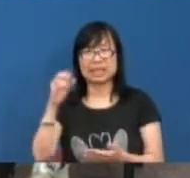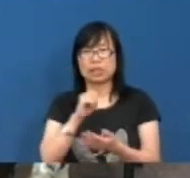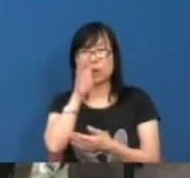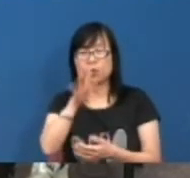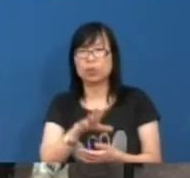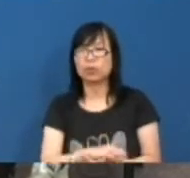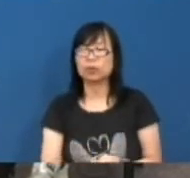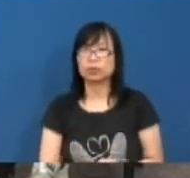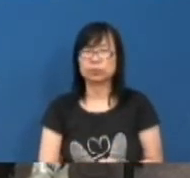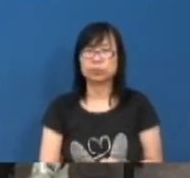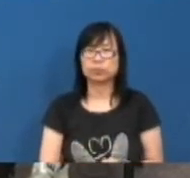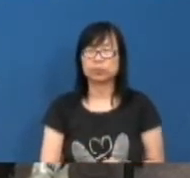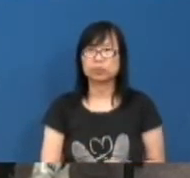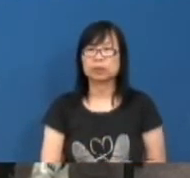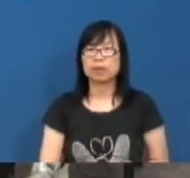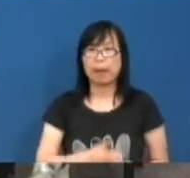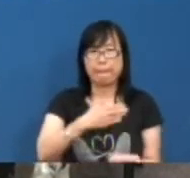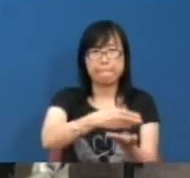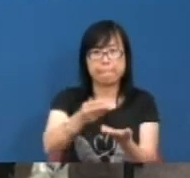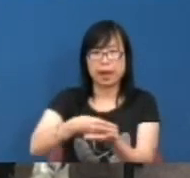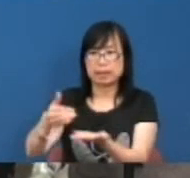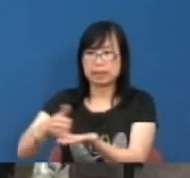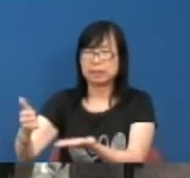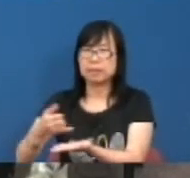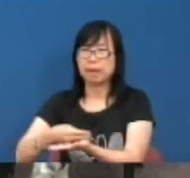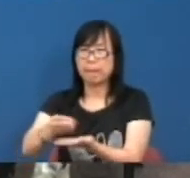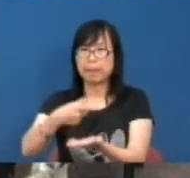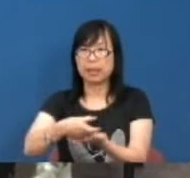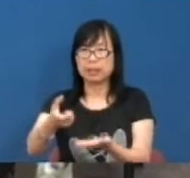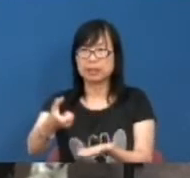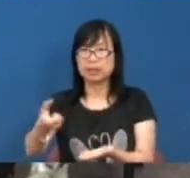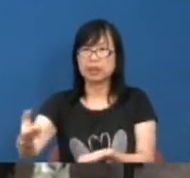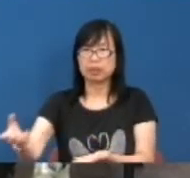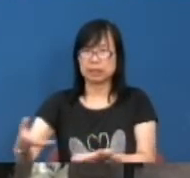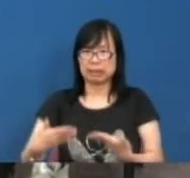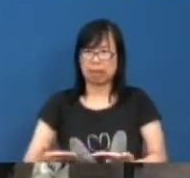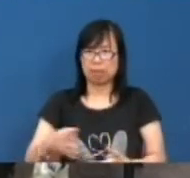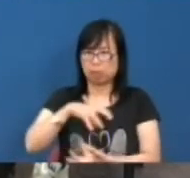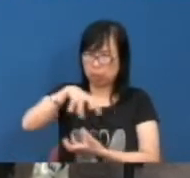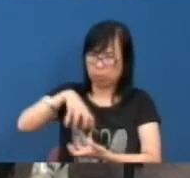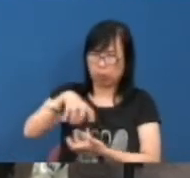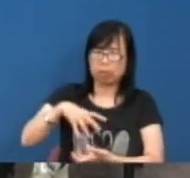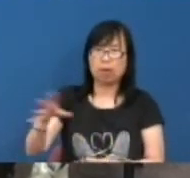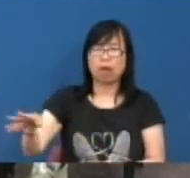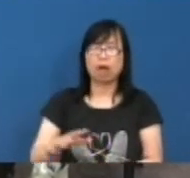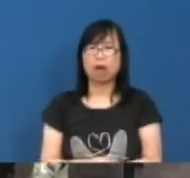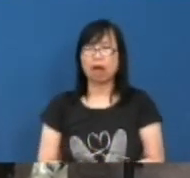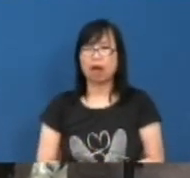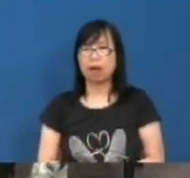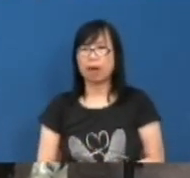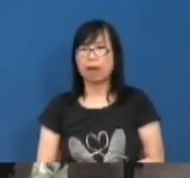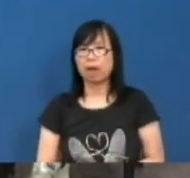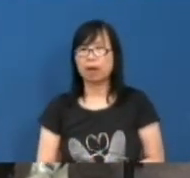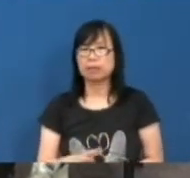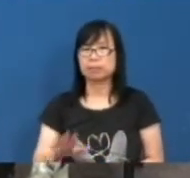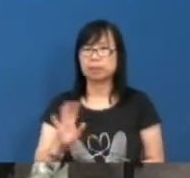題嘅，派錢的方法呢其實現在都是比較複雜的，亦都派得很長，不是說真